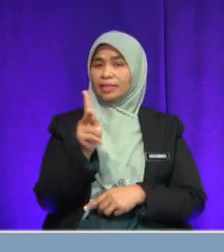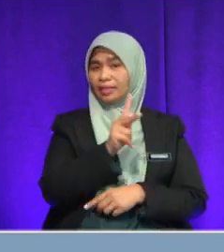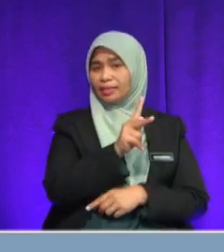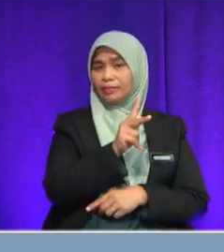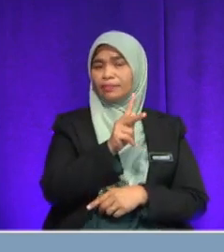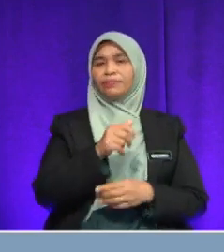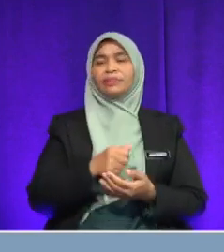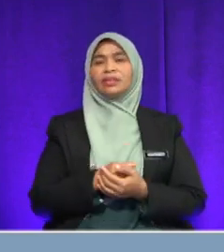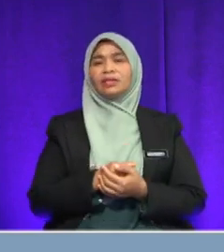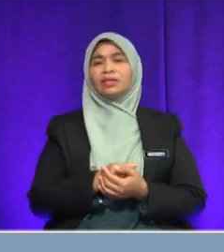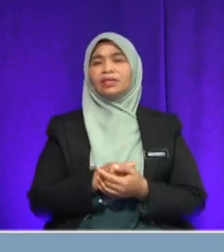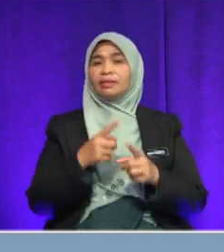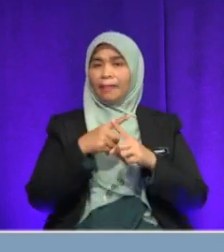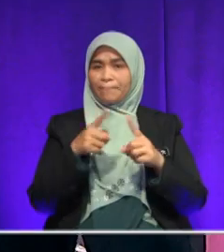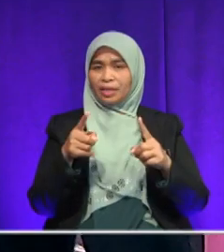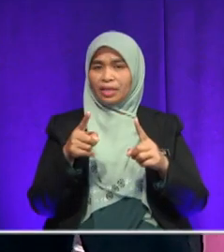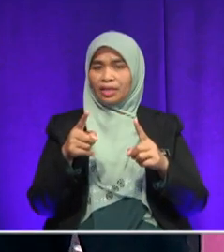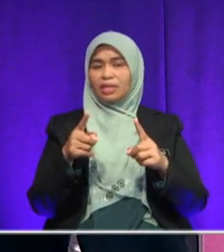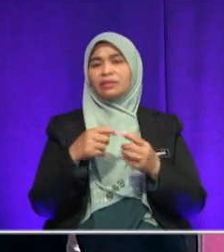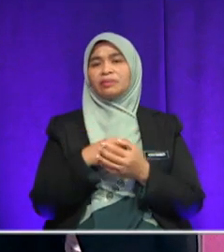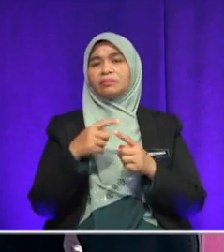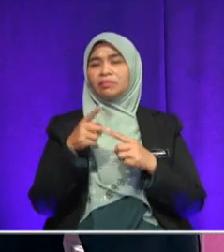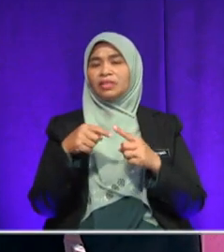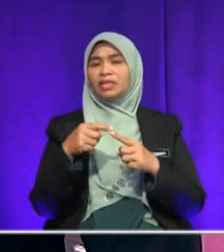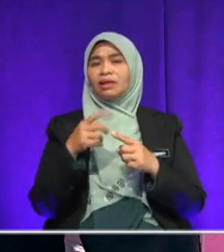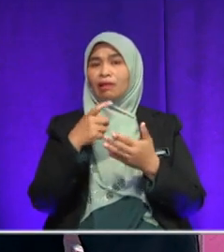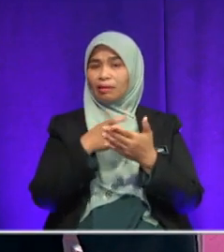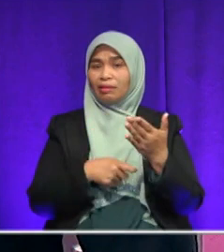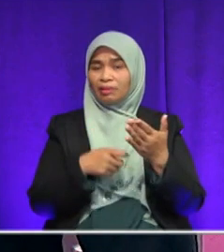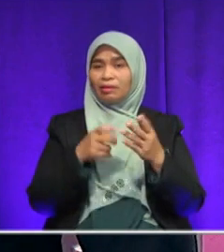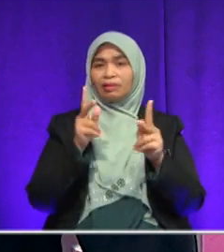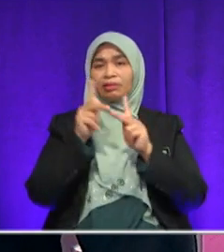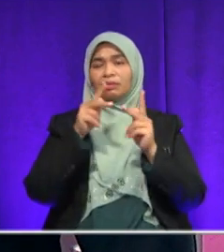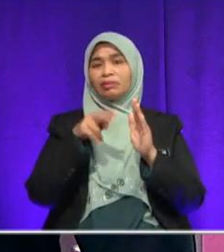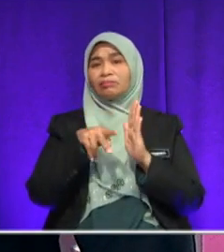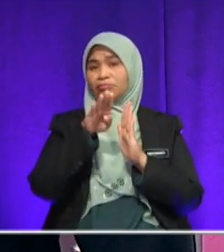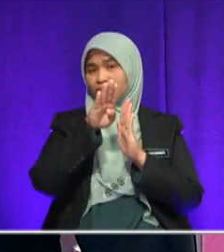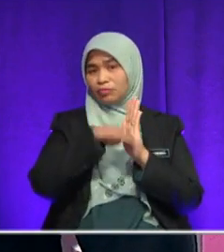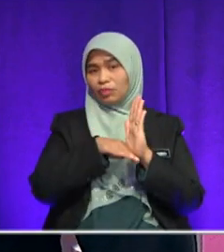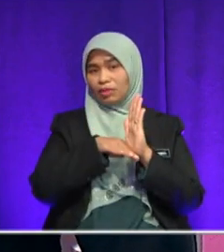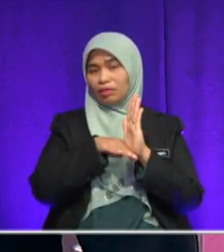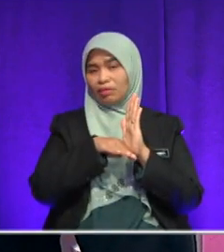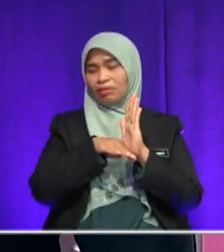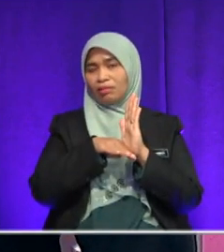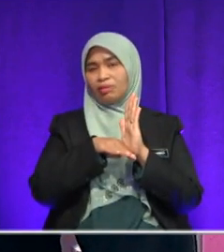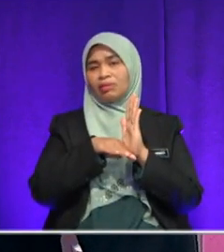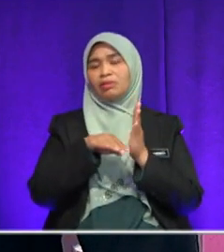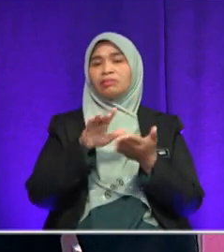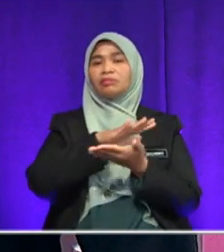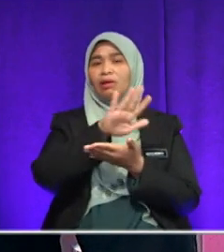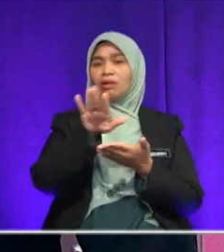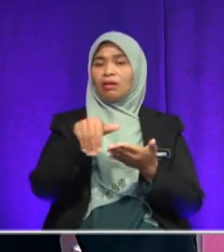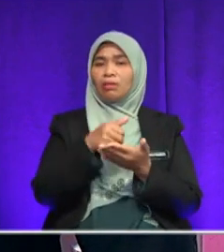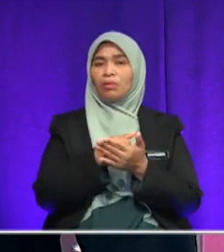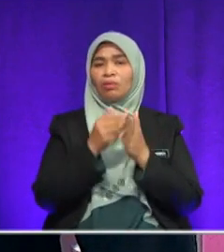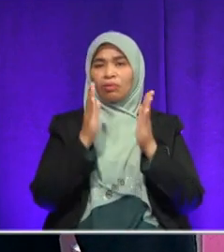kiri. Sebaliknya, kan, apabila harga kereta turun, bila harga kereta turun, so semua orang akan